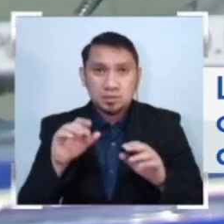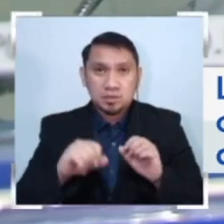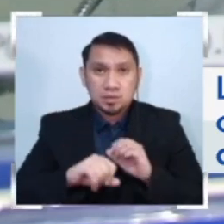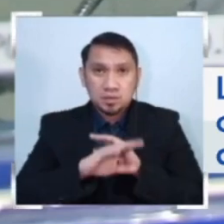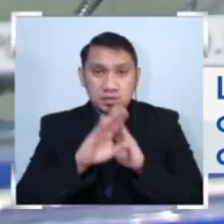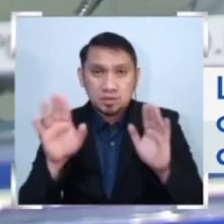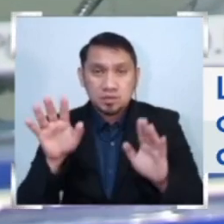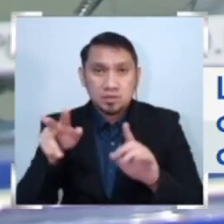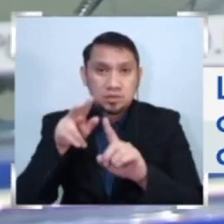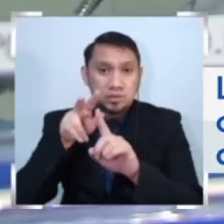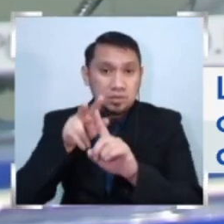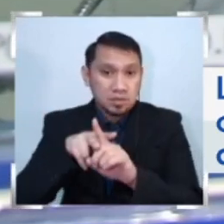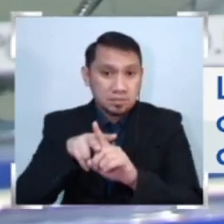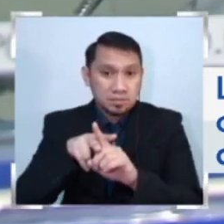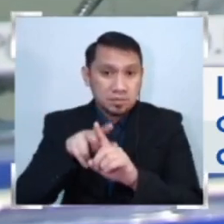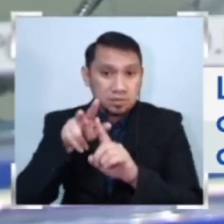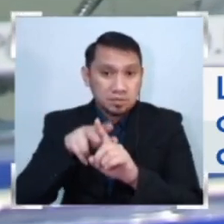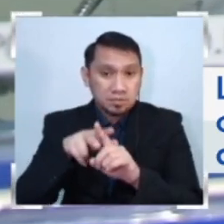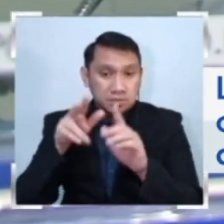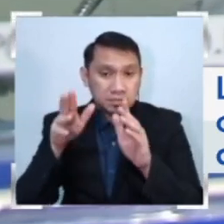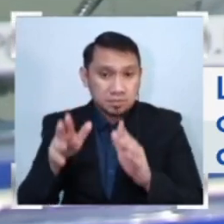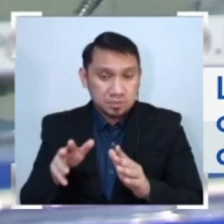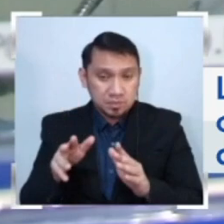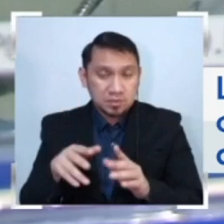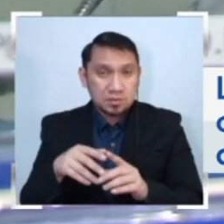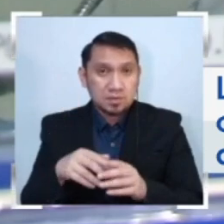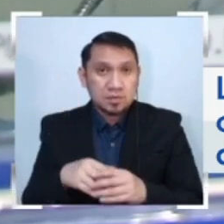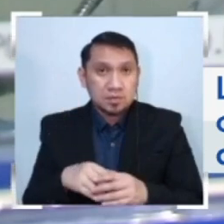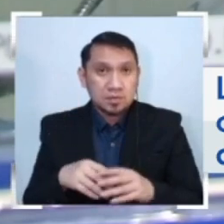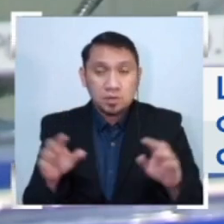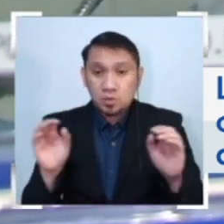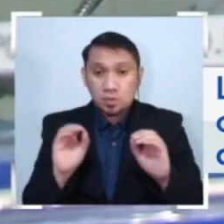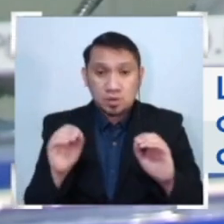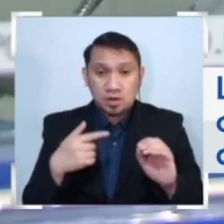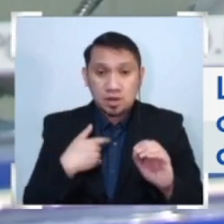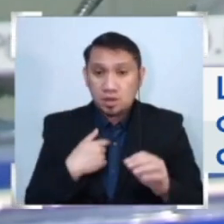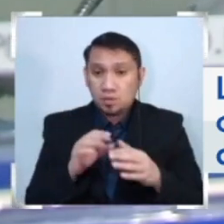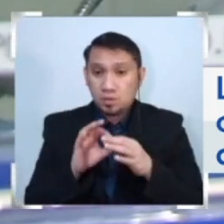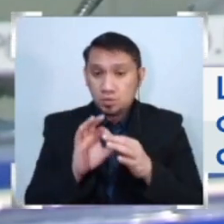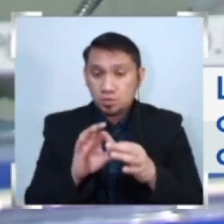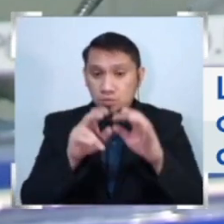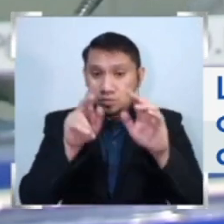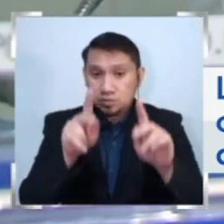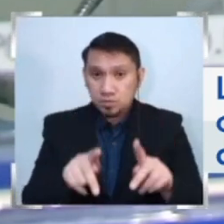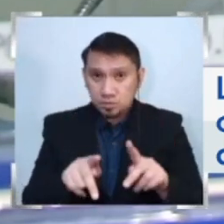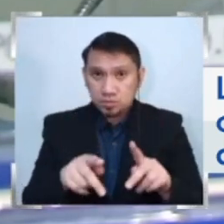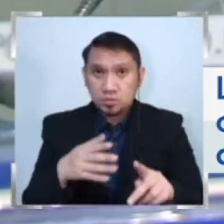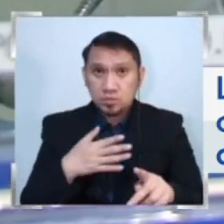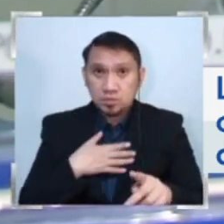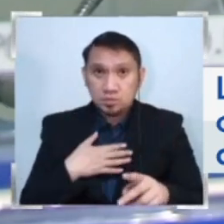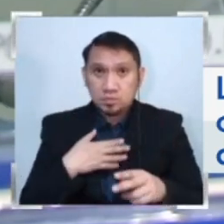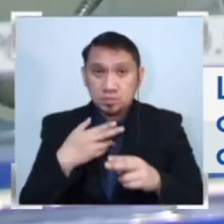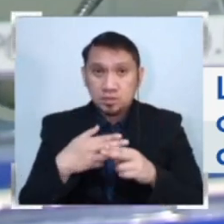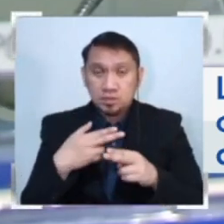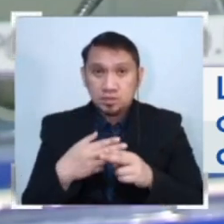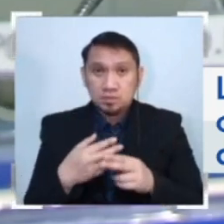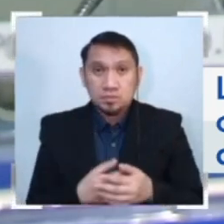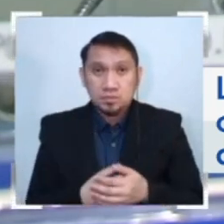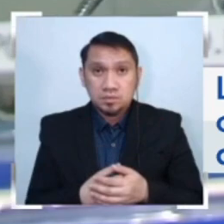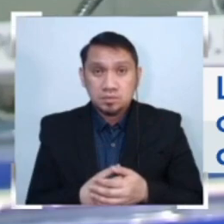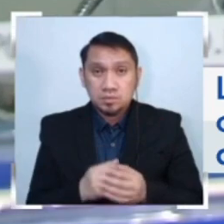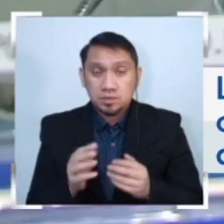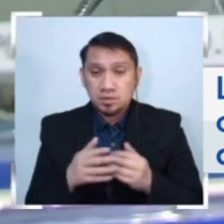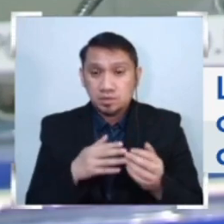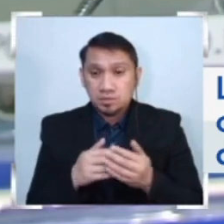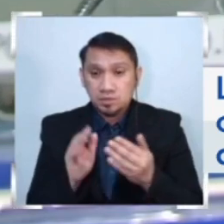na in any way, wala po akong connection dun sa taong nagsabi ng pangalan ko. Sa harap niya mismo, na narinig